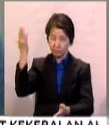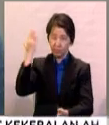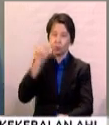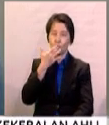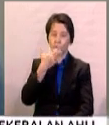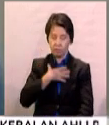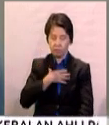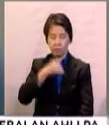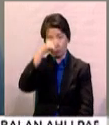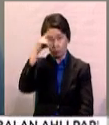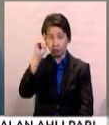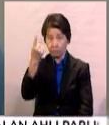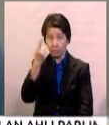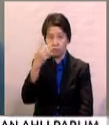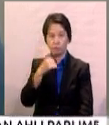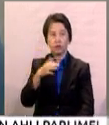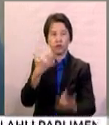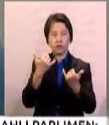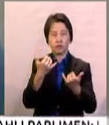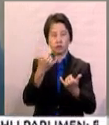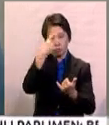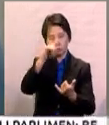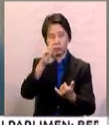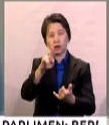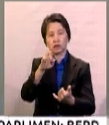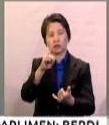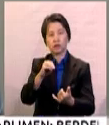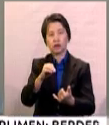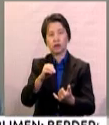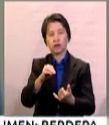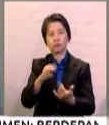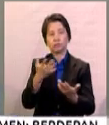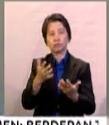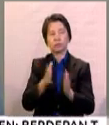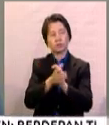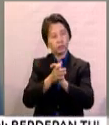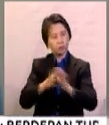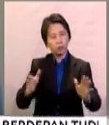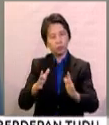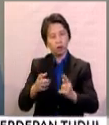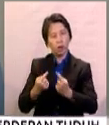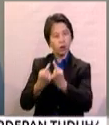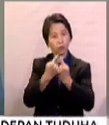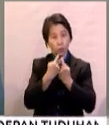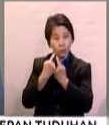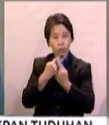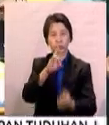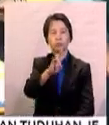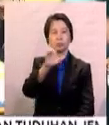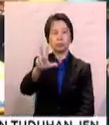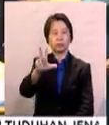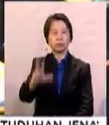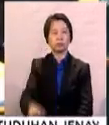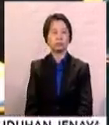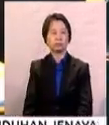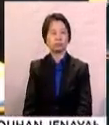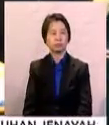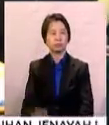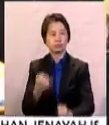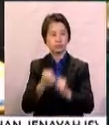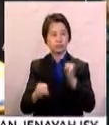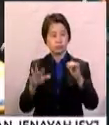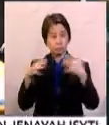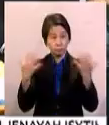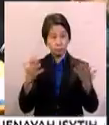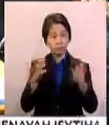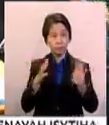Jadi kepada RTM, selamat menyambut ulang tahun ke-73. Semoga terus maju jaya. Mengakhiri Bidiva malam